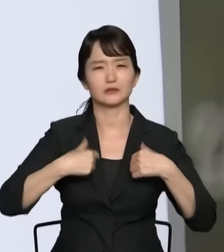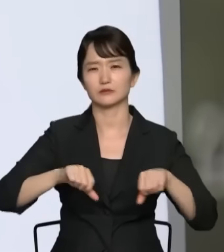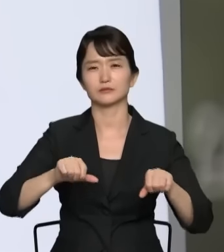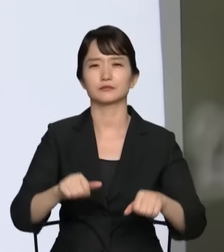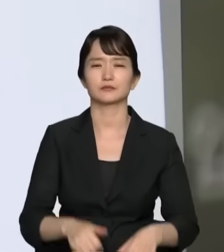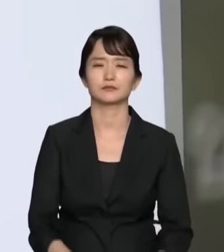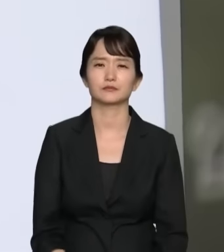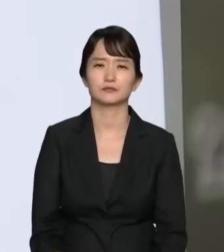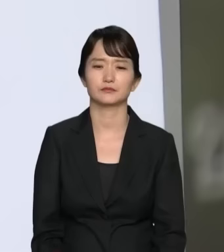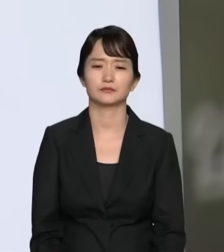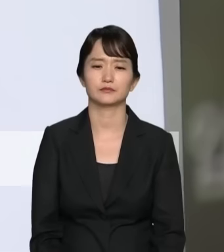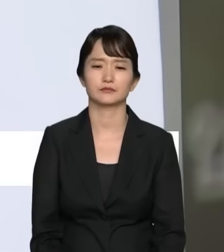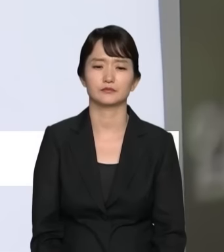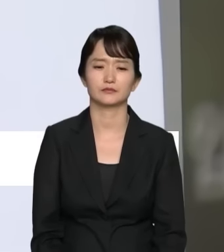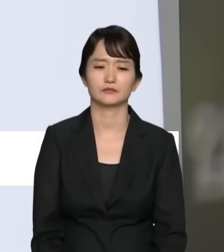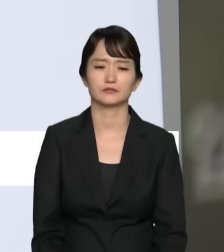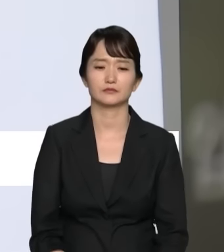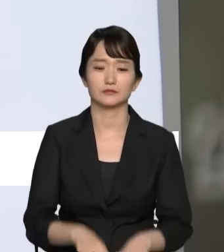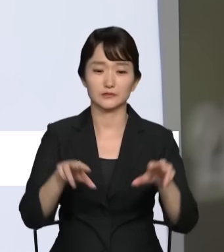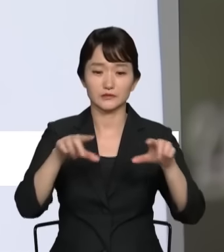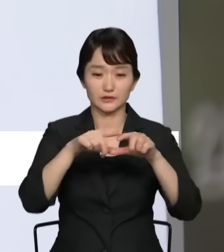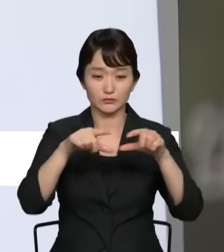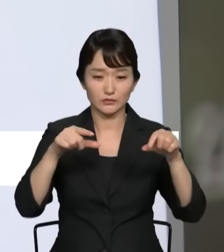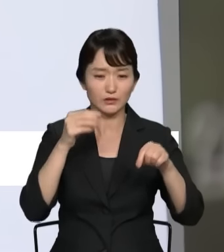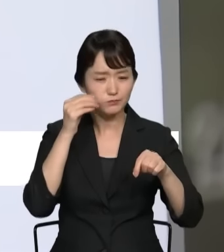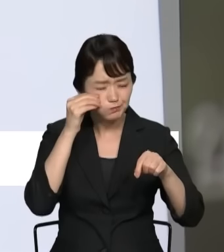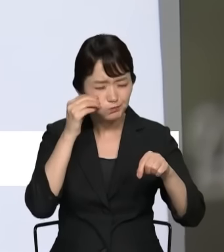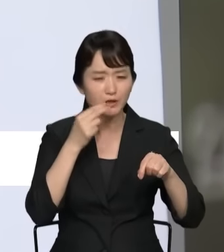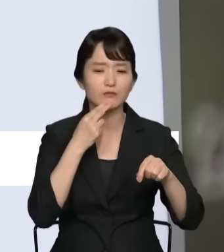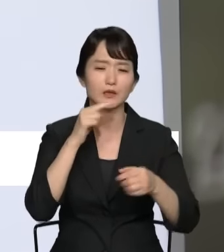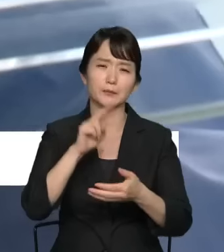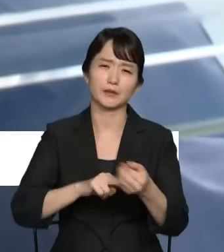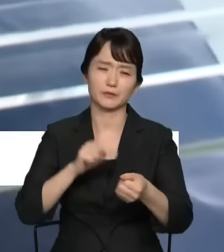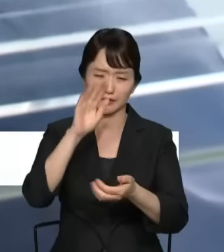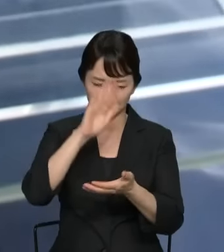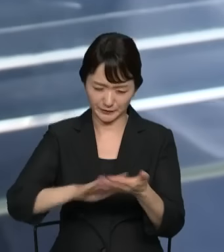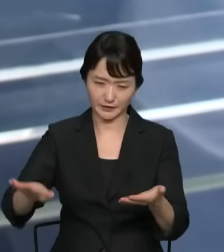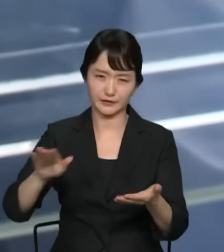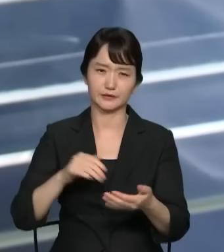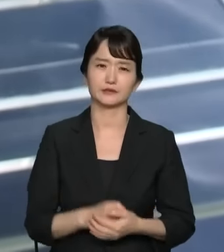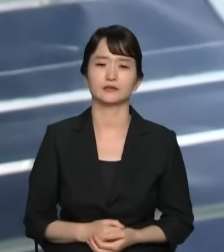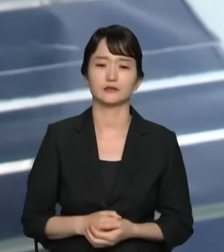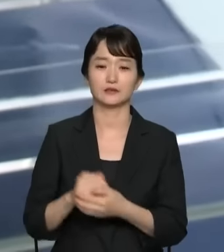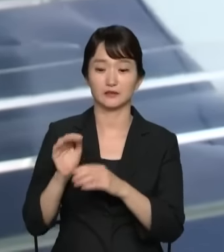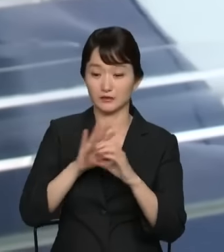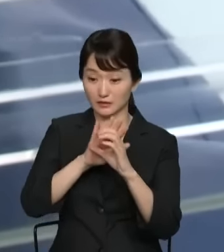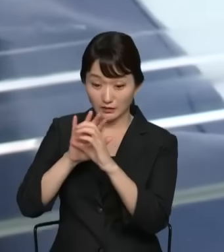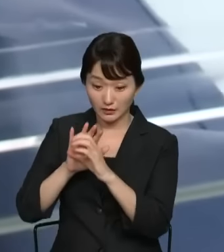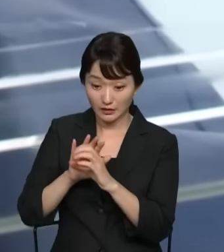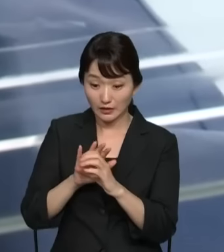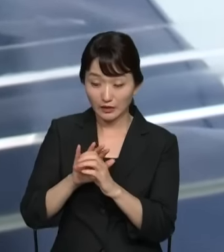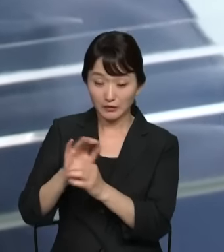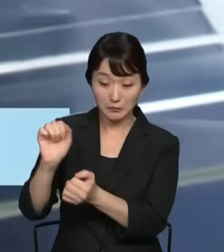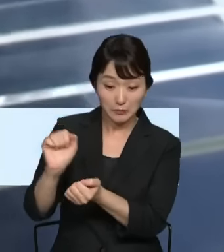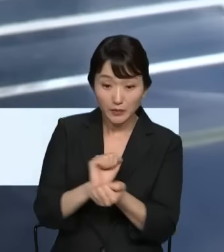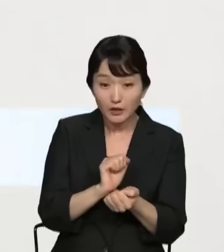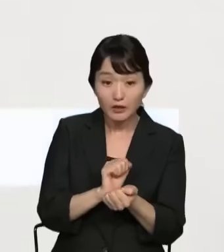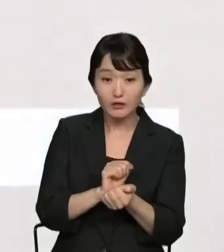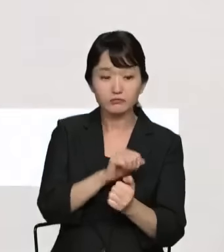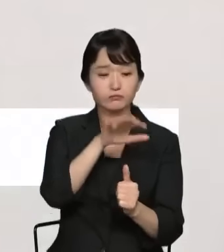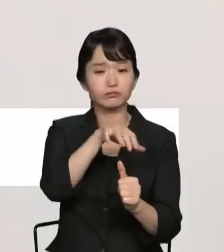합니다 지금 키트가 제고가 없습니다 판매가 돼버려서 게다가 코로나 19에 걸려도 경리는 권고일